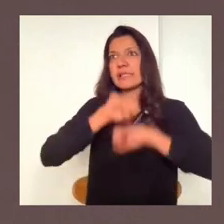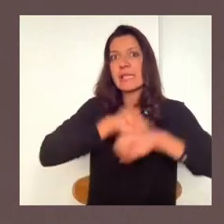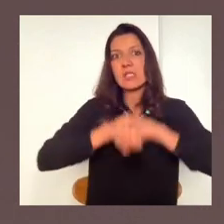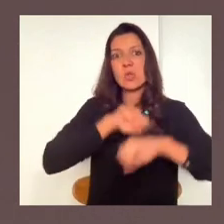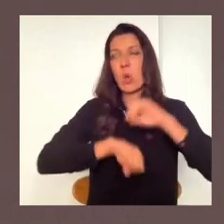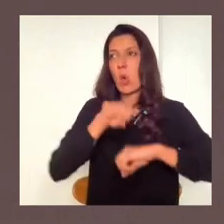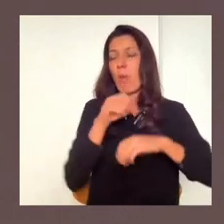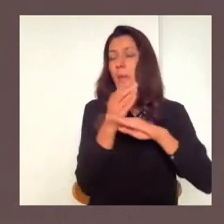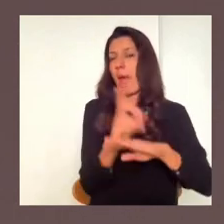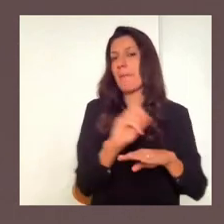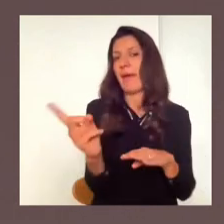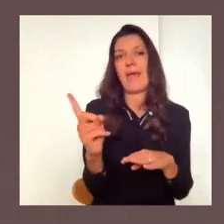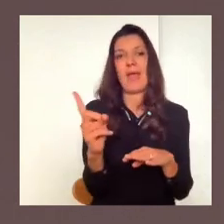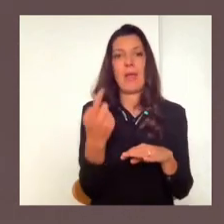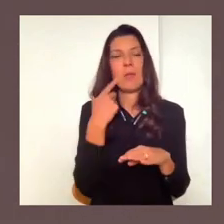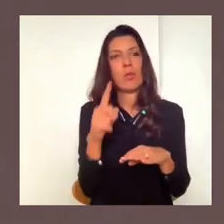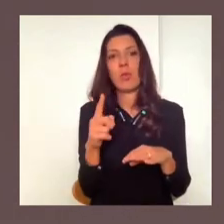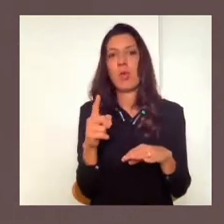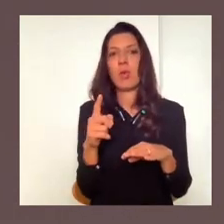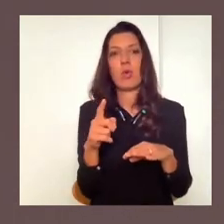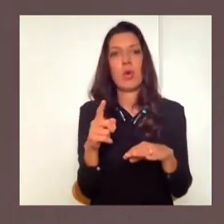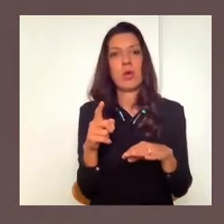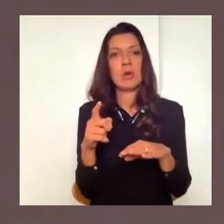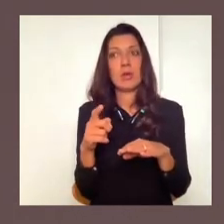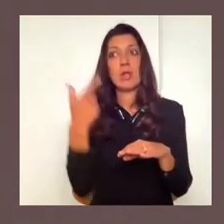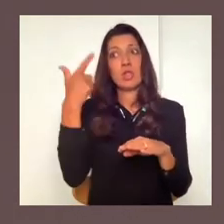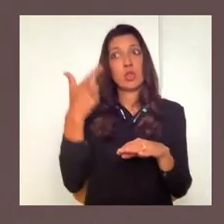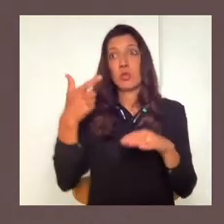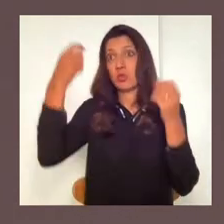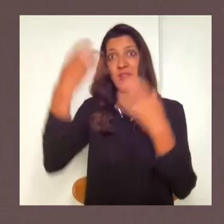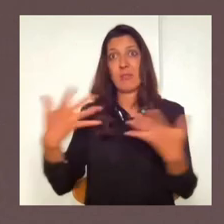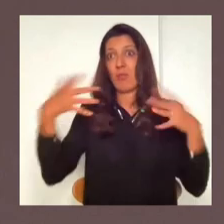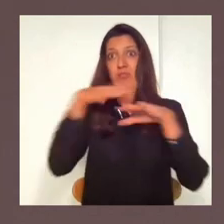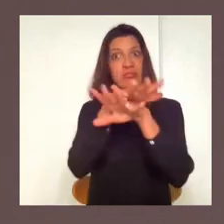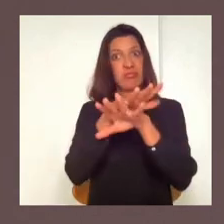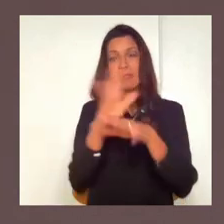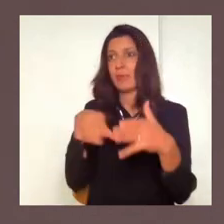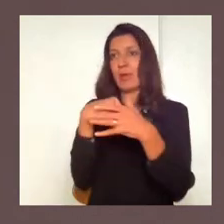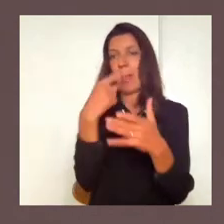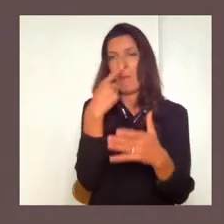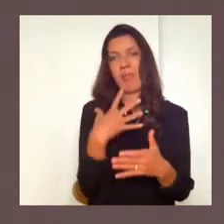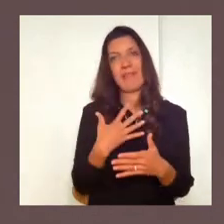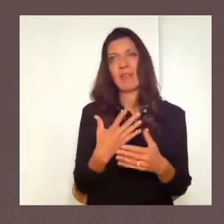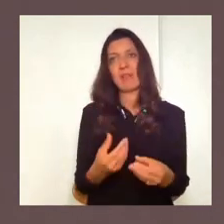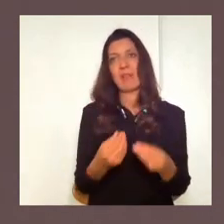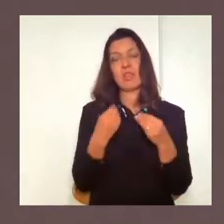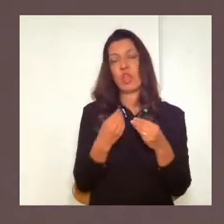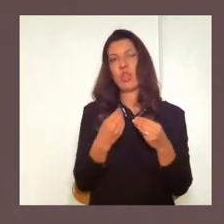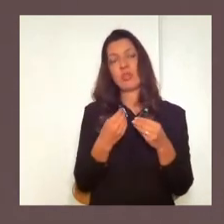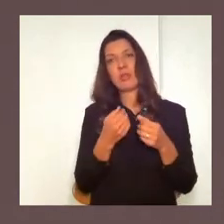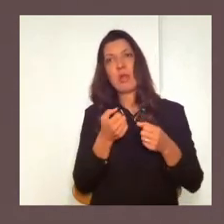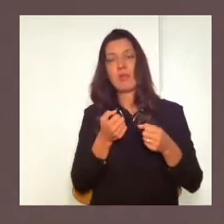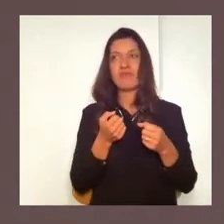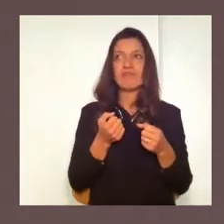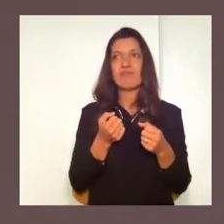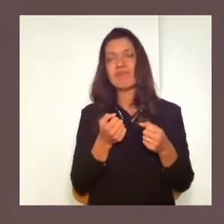organisationnel, pardon, de pouvoir mêler les deux événements. Et je pense que ça serait desservir le mouvement paralympique, alors